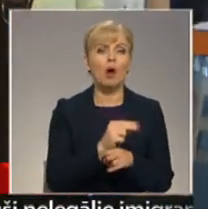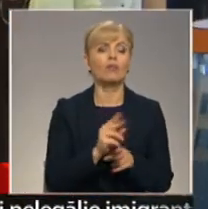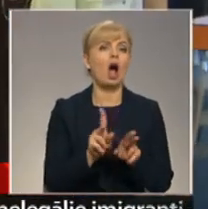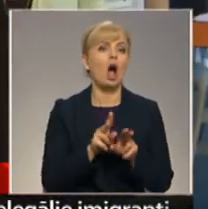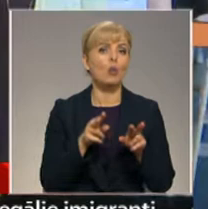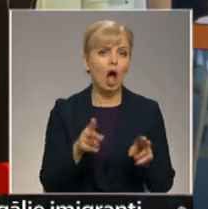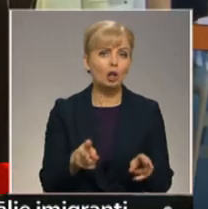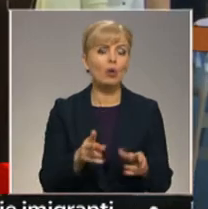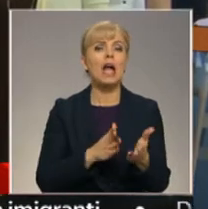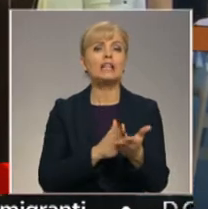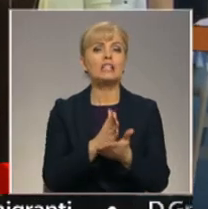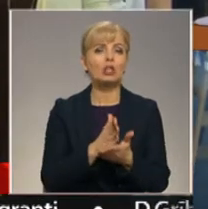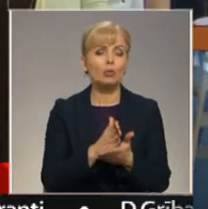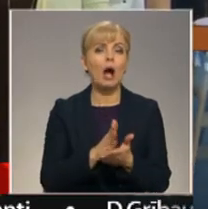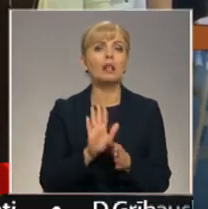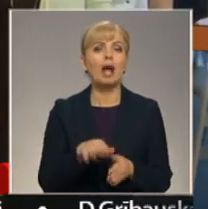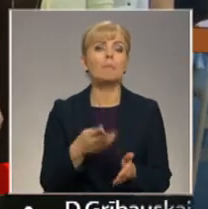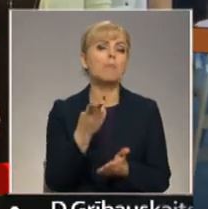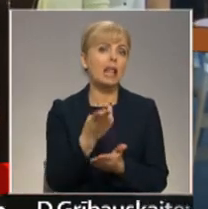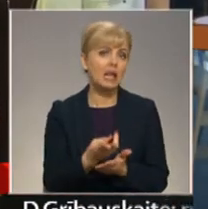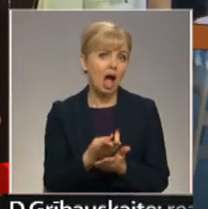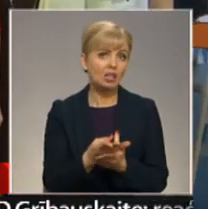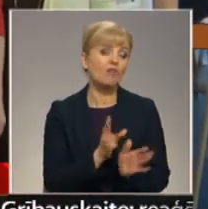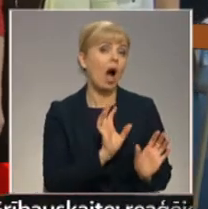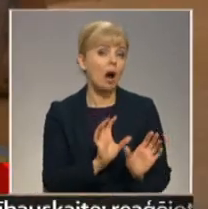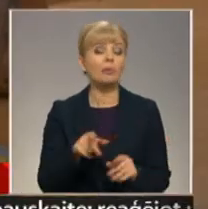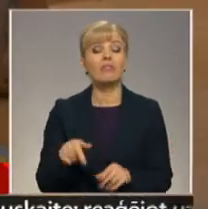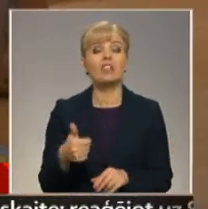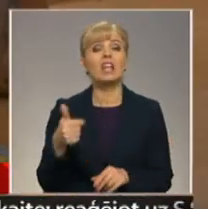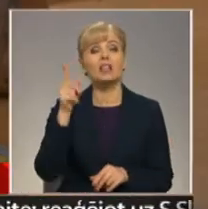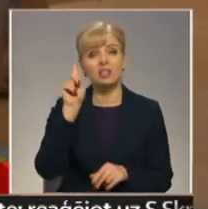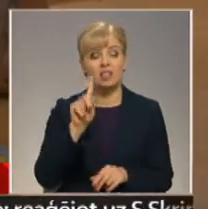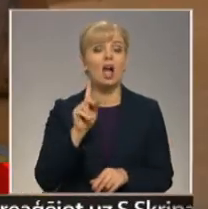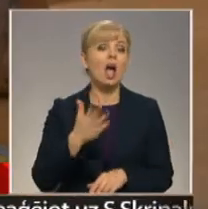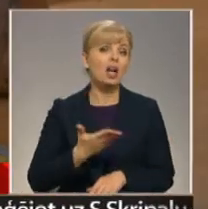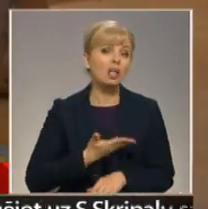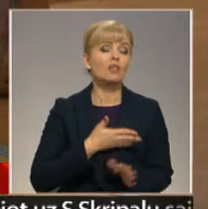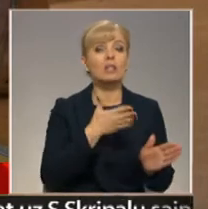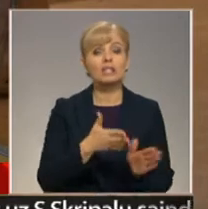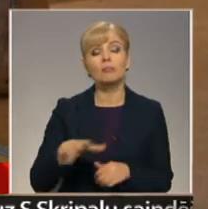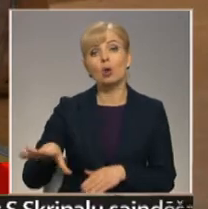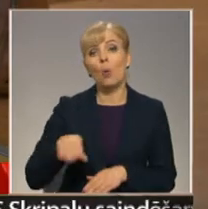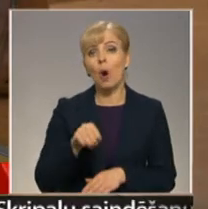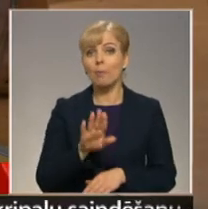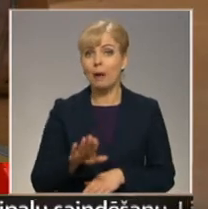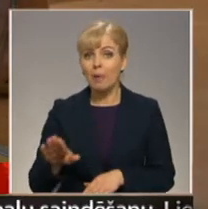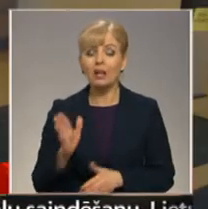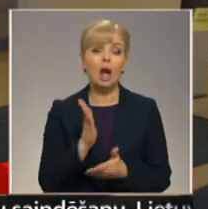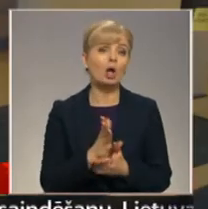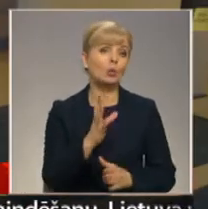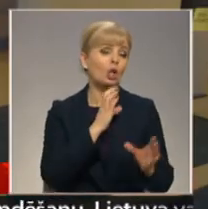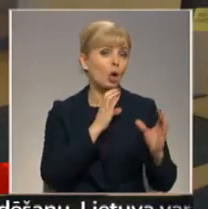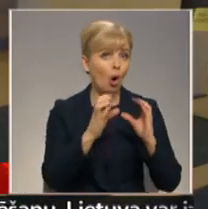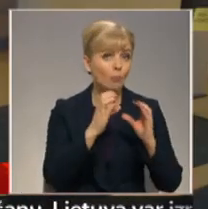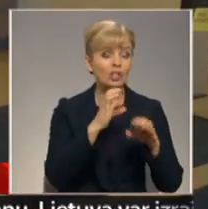onkoloģiju, ķirurģiju vai paliatīvo aprūpi. Viņas zina, ko nozīmē dzīvot slimnīcā ar bērnu, kā notiek komunikācija ar